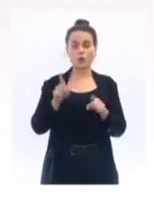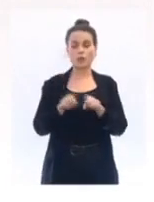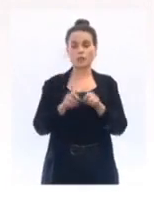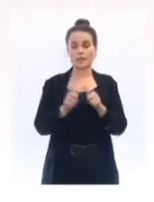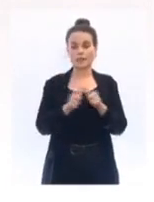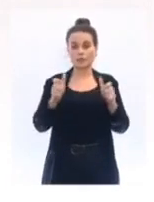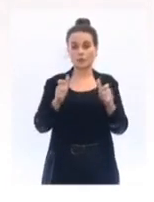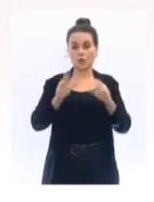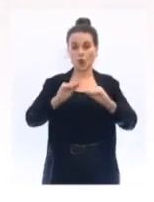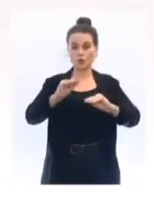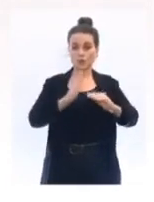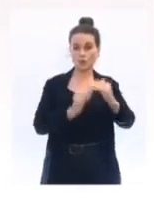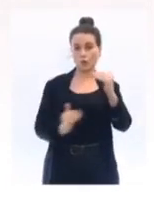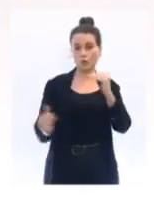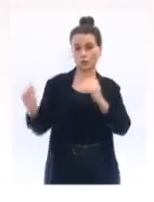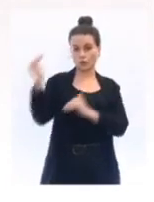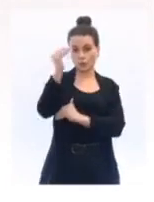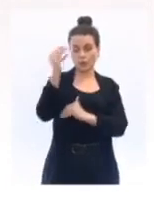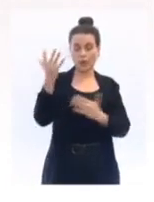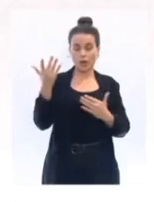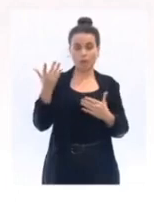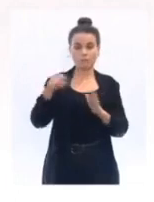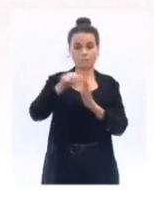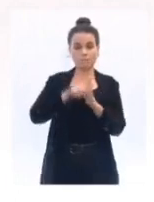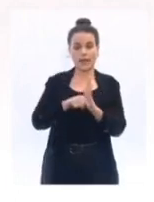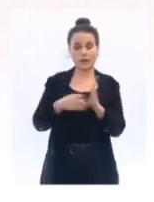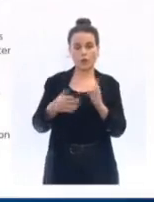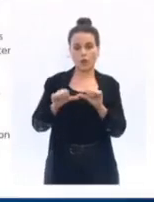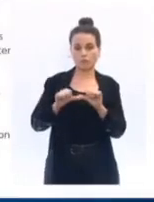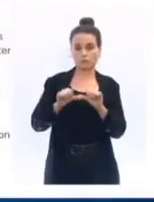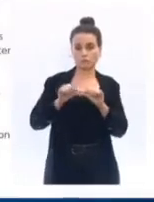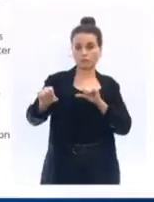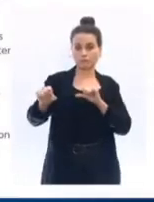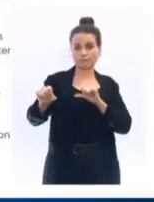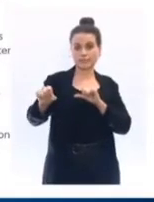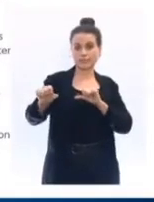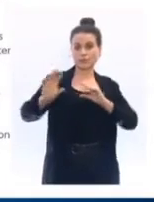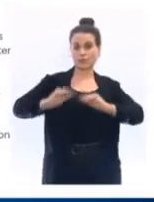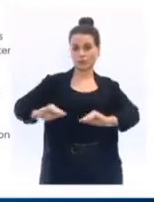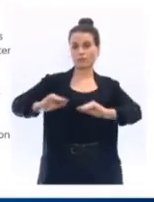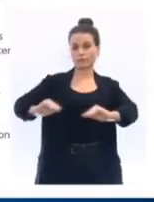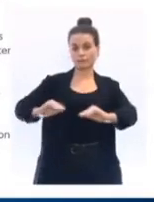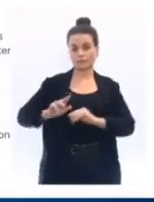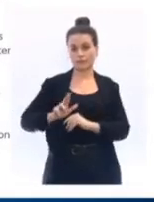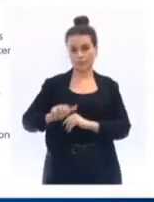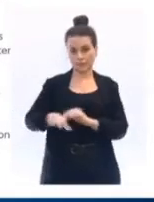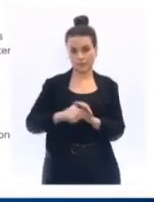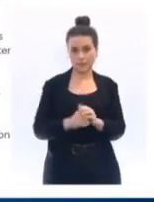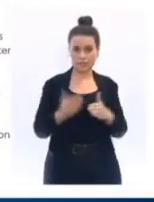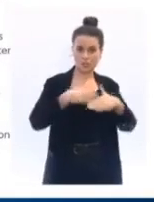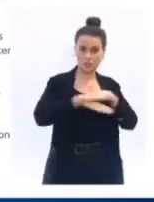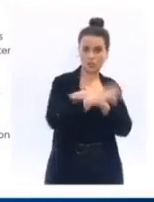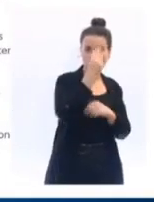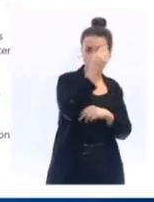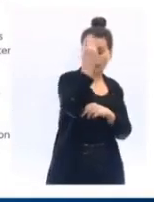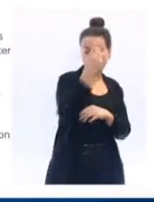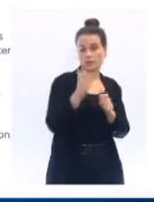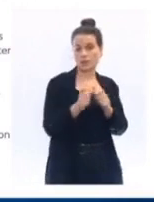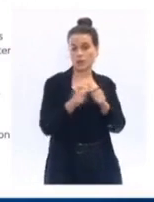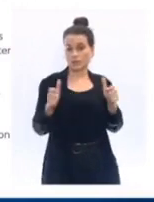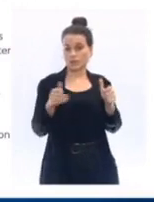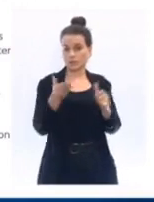cours devront être assurés en ligne. Seuls les travaux pratiques et enseignements professionnels nécessitant du